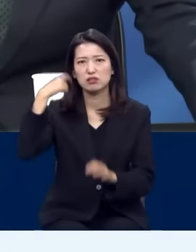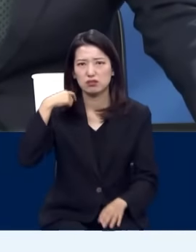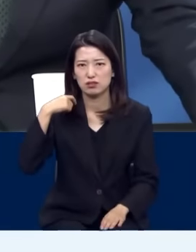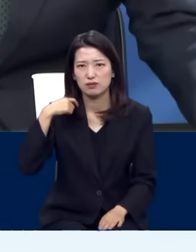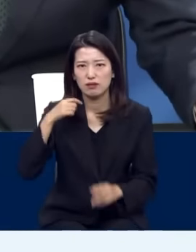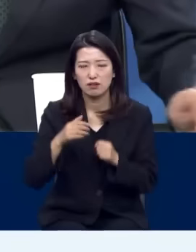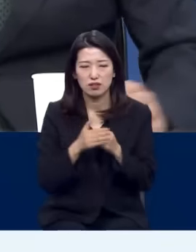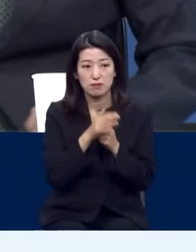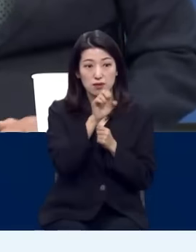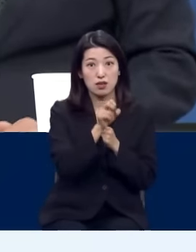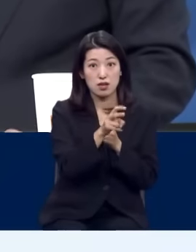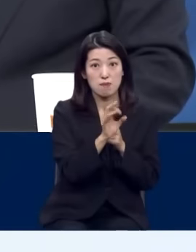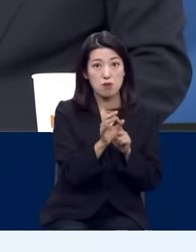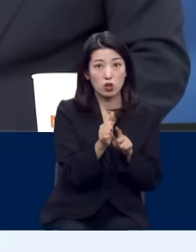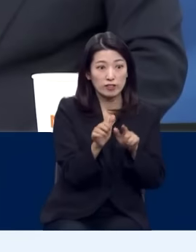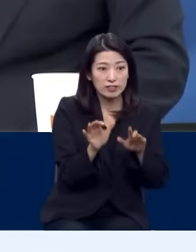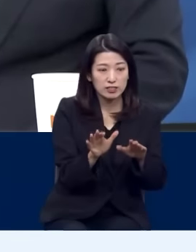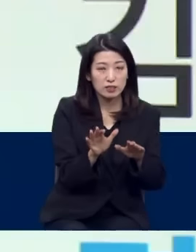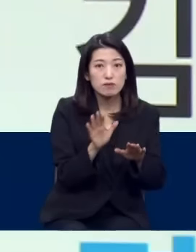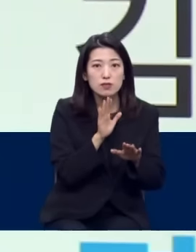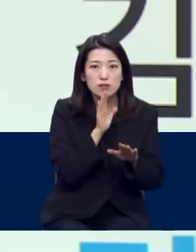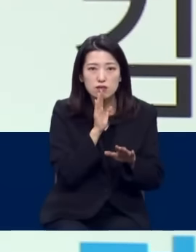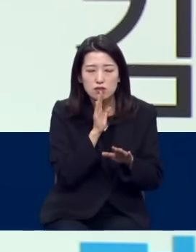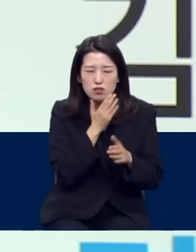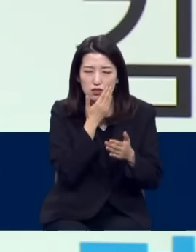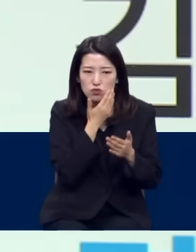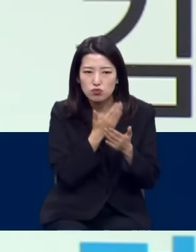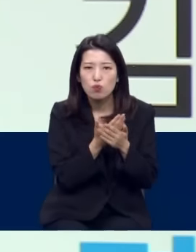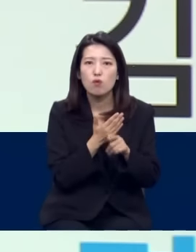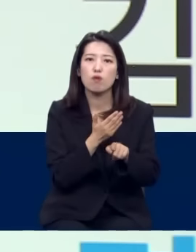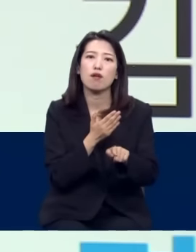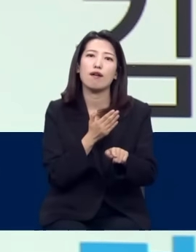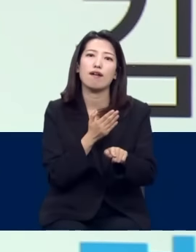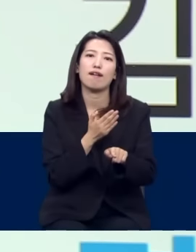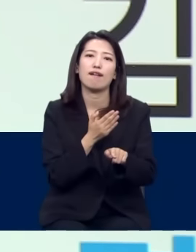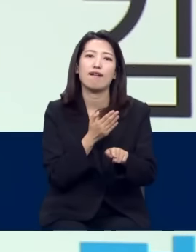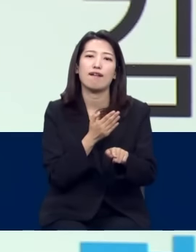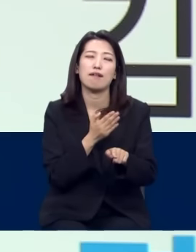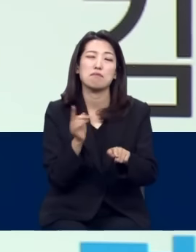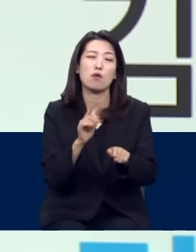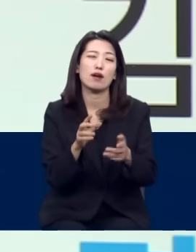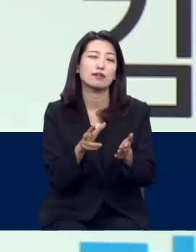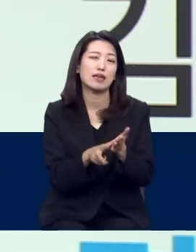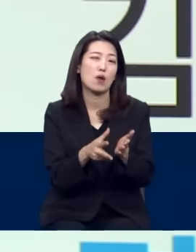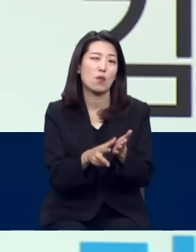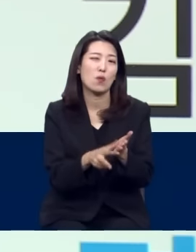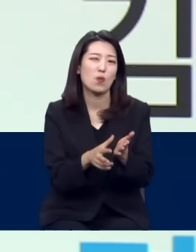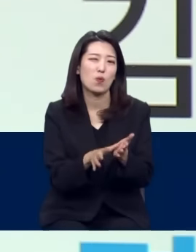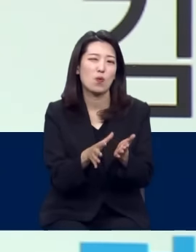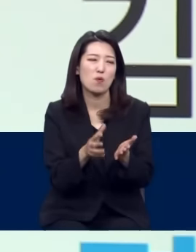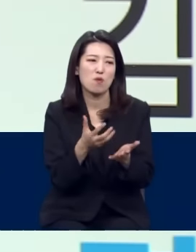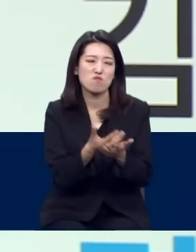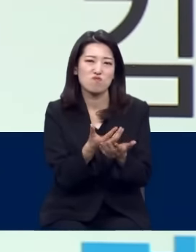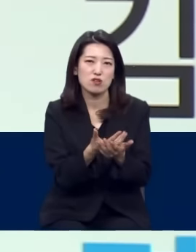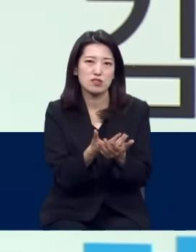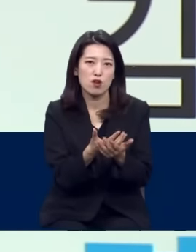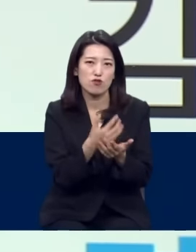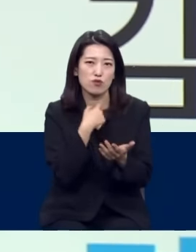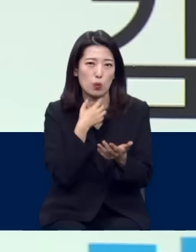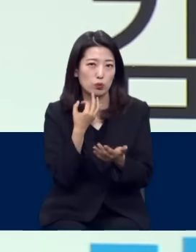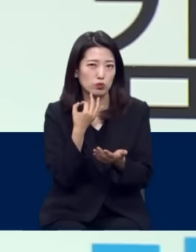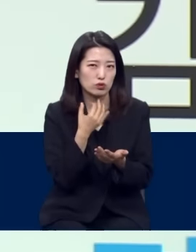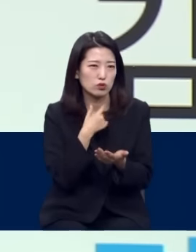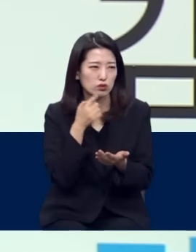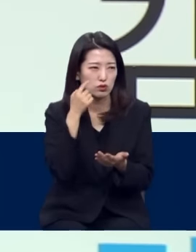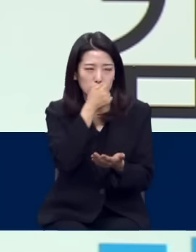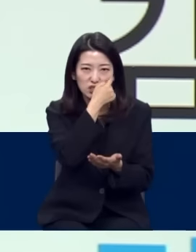예네 여전히 폭풍의 핵이다 본인이 갖고 있는 뭔가 쥐고 있는 건 더 있겠지만 전반적으로 여러가 좀려 있는 지금의